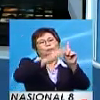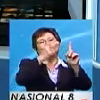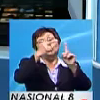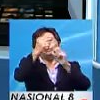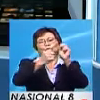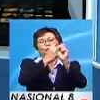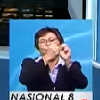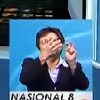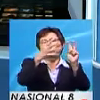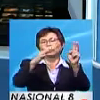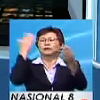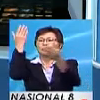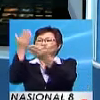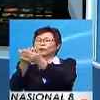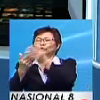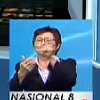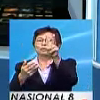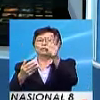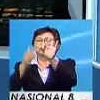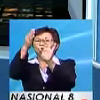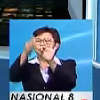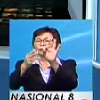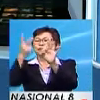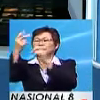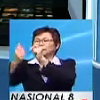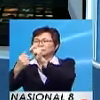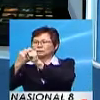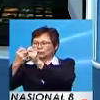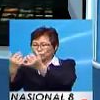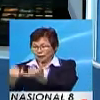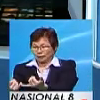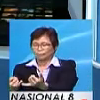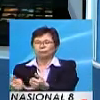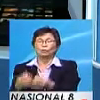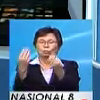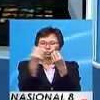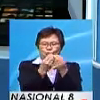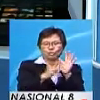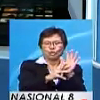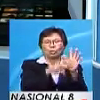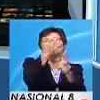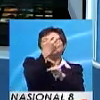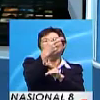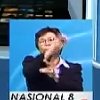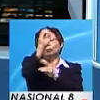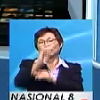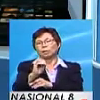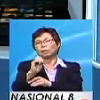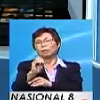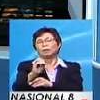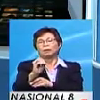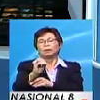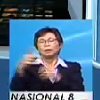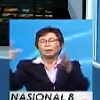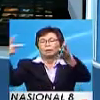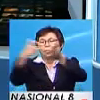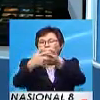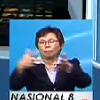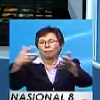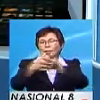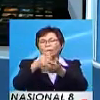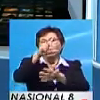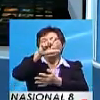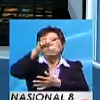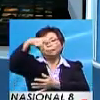2015 hingga 29 Februari tahun ini jumlah tersebut mewakili 12 uruhan kes kemalangan di